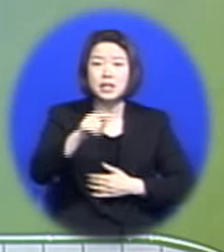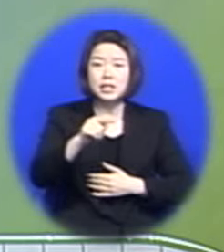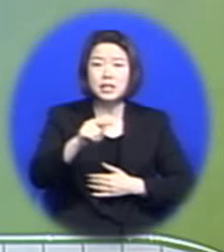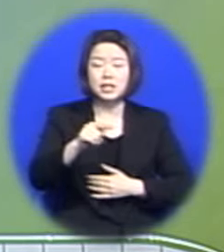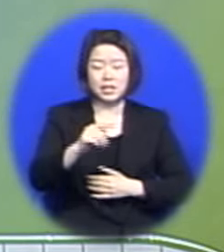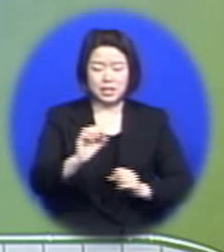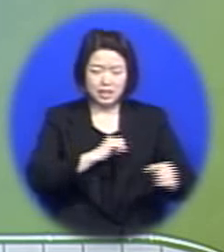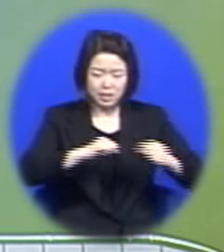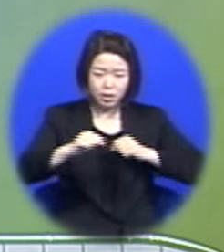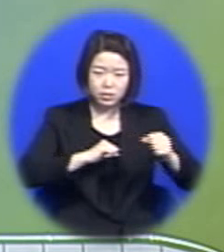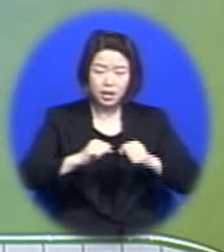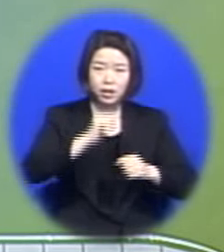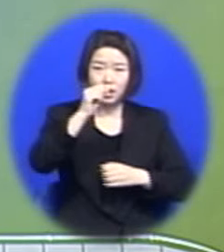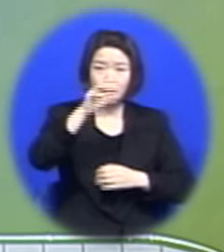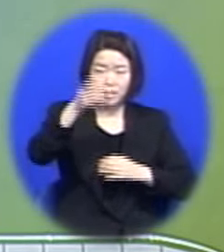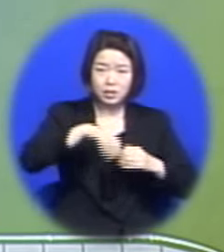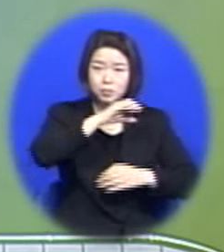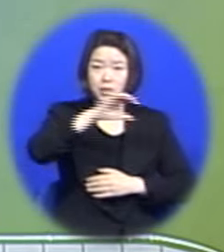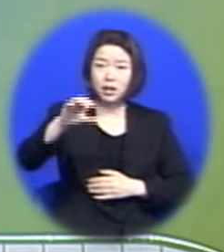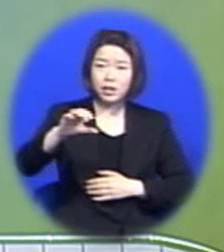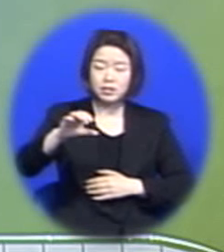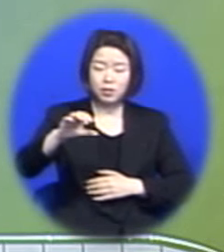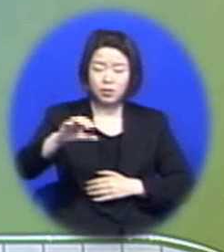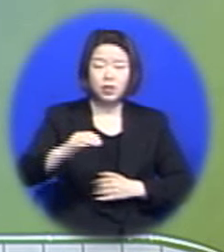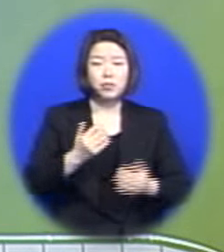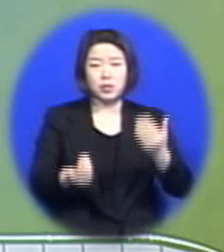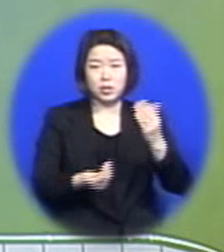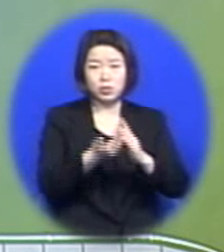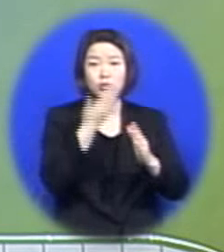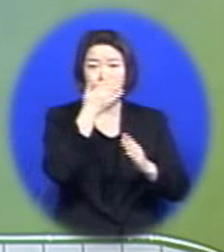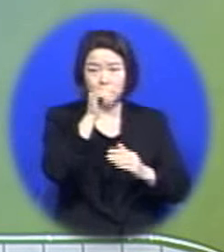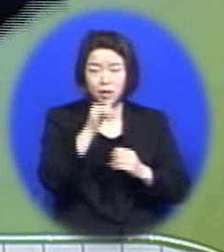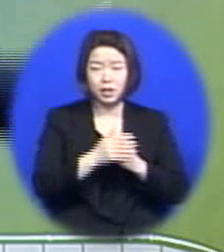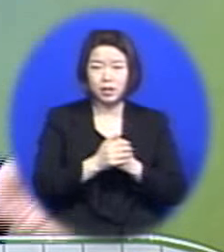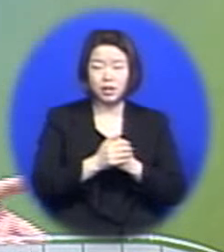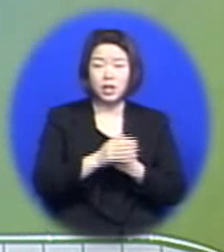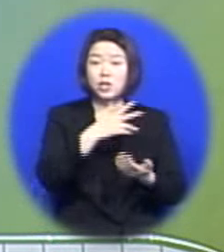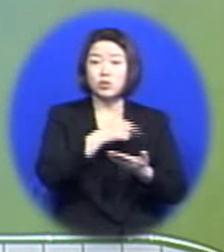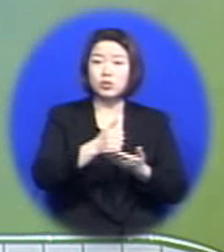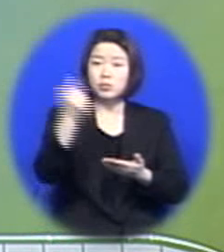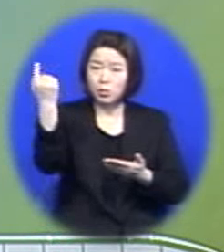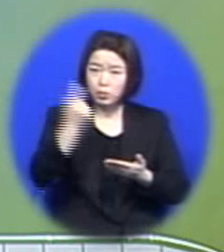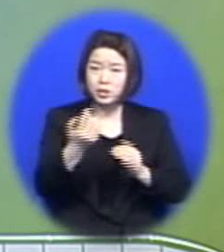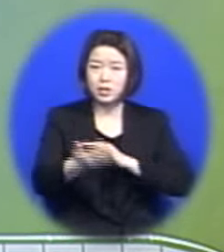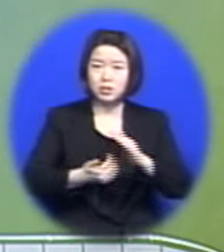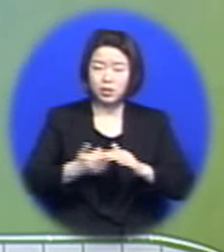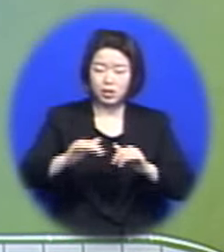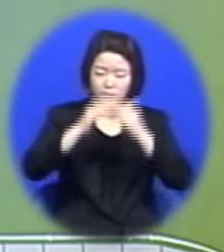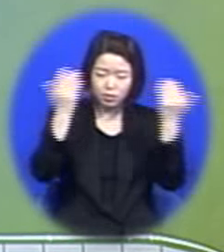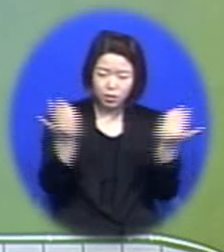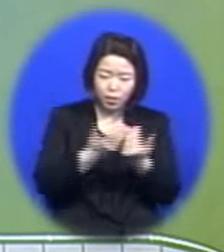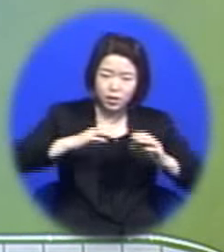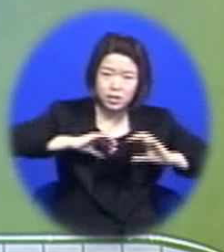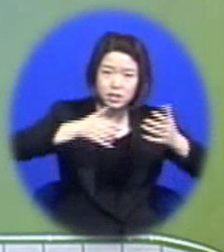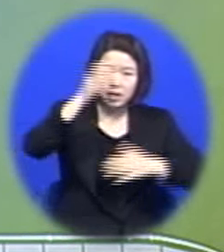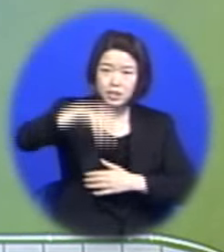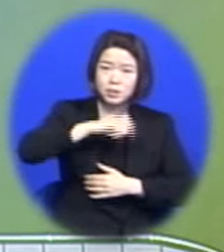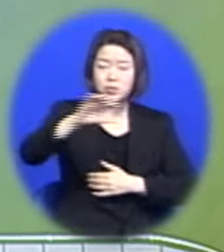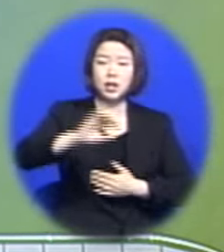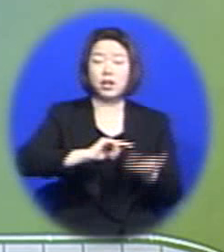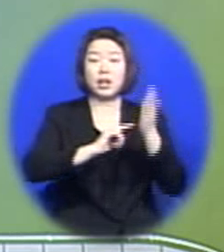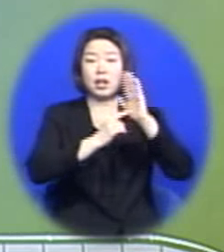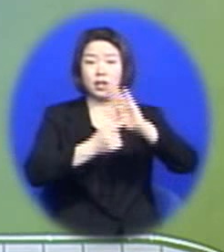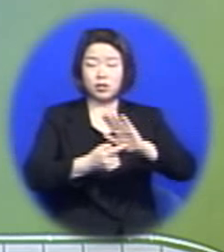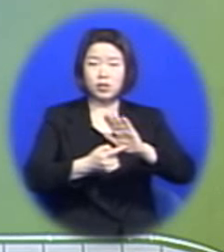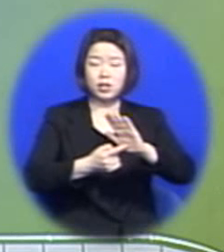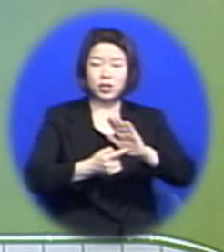있겠구나. 주의 오시기 전에 온 세계 모든 열방에 십자가의 영광을 드러내기에 딱 좋은